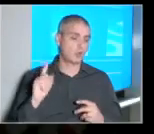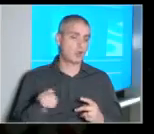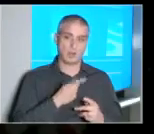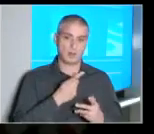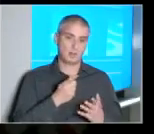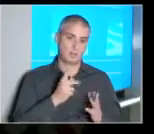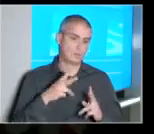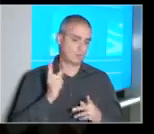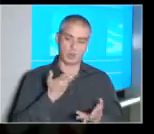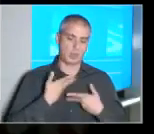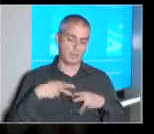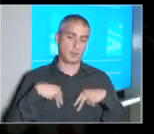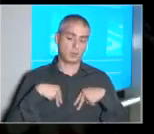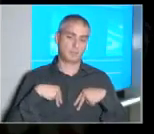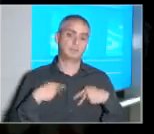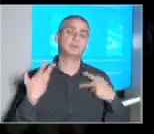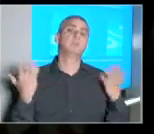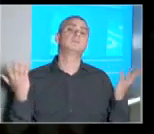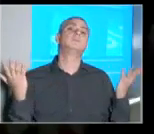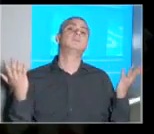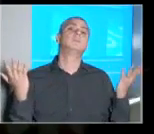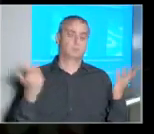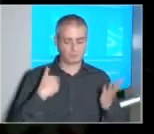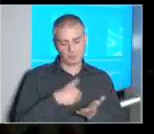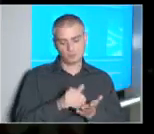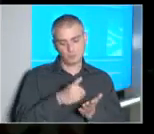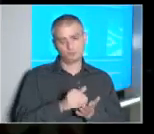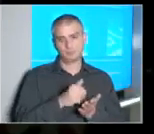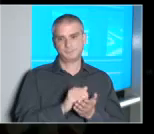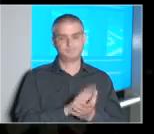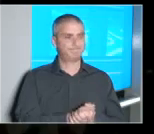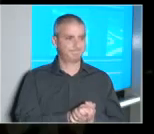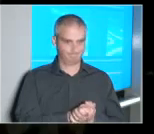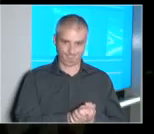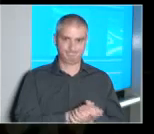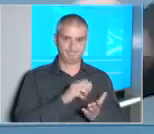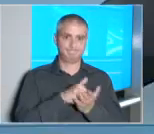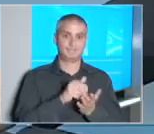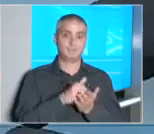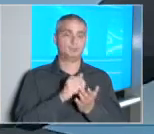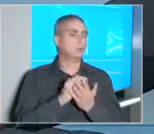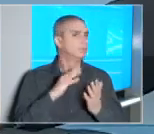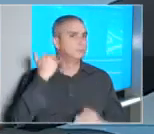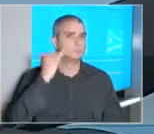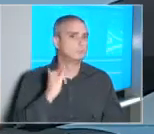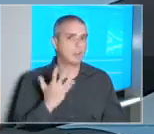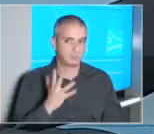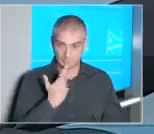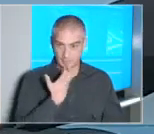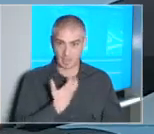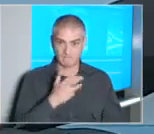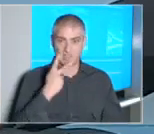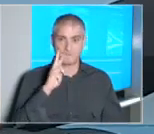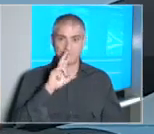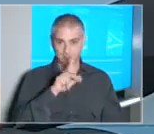האלה חזרה לא חזרו אלינו, אבל אתה יודע, אנחנו ממשיכים הלאה. וממשיכים הלאה, לאן? האם רפי